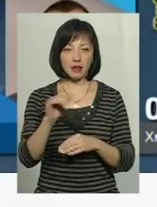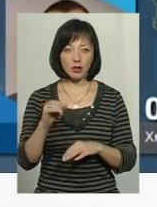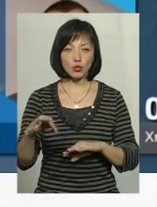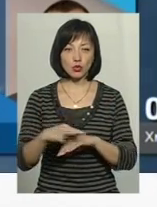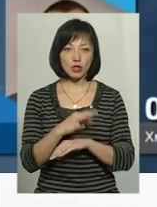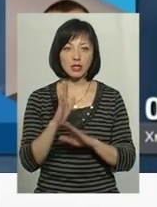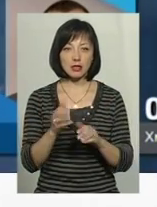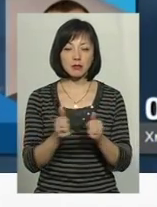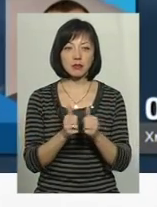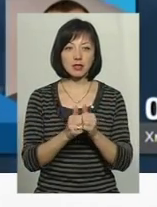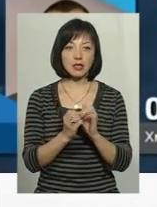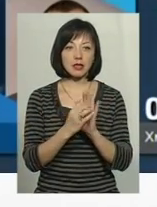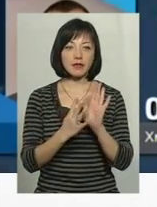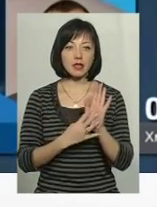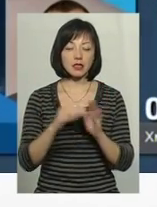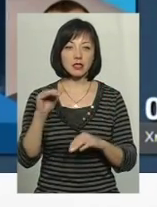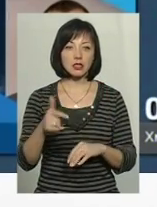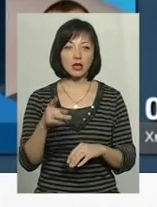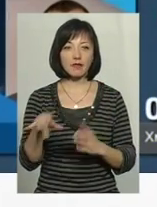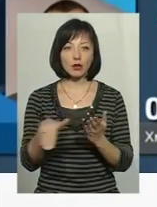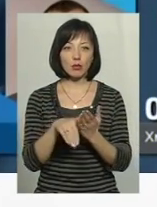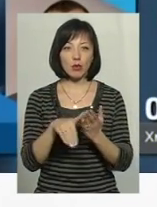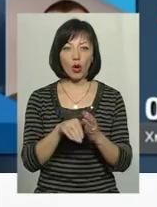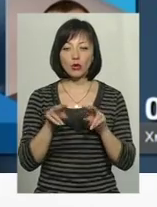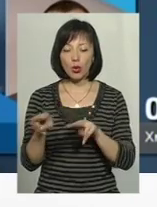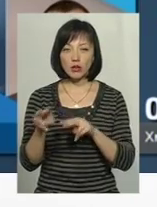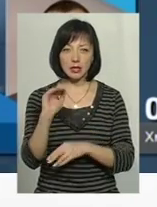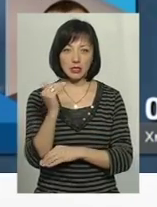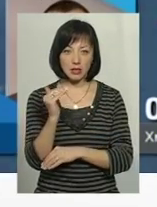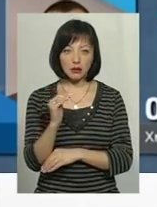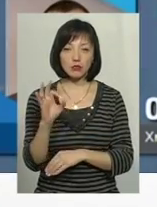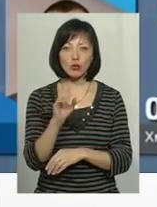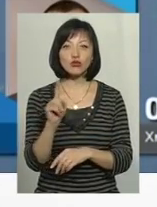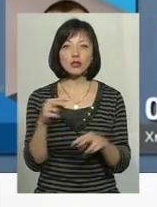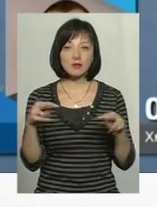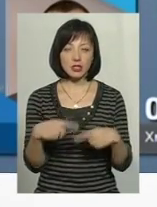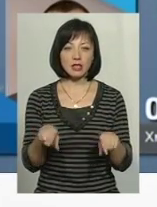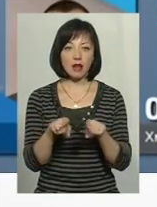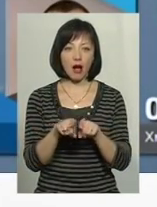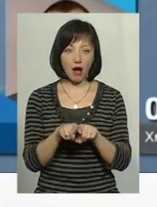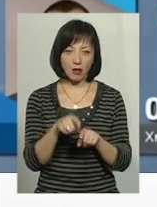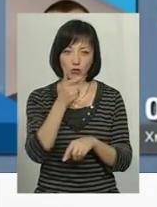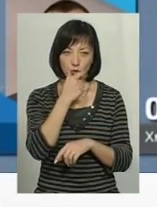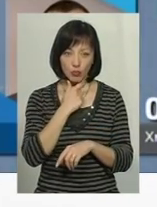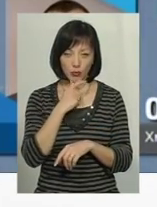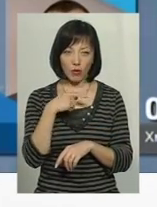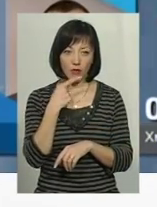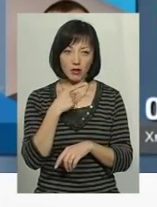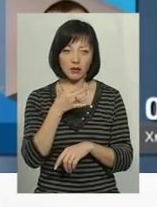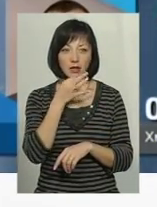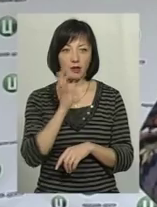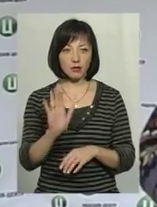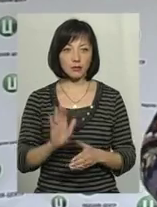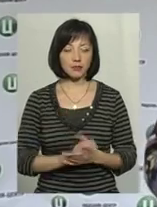дружини тільки близько 19 тисяч гривень допомоги з догляду за дитиною. Про що свідчить така чиновницька скромність, говорити поки ще